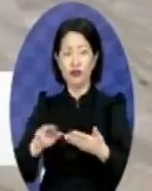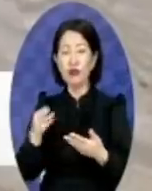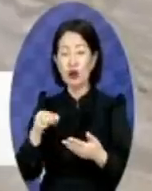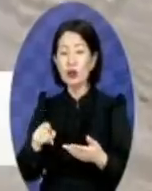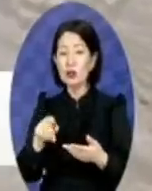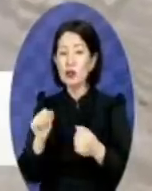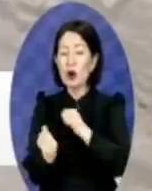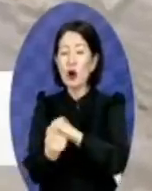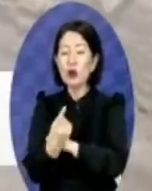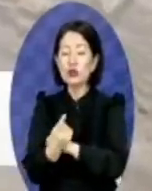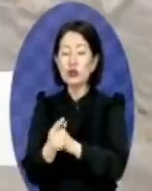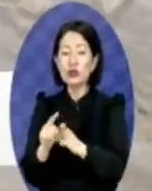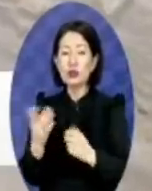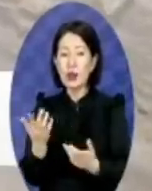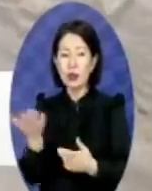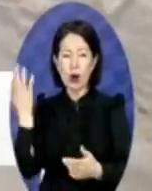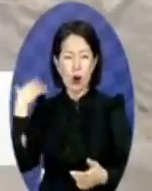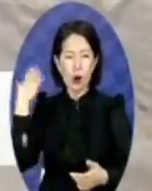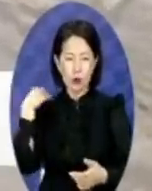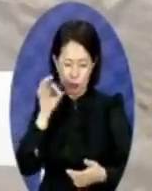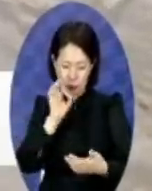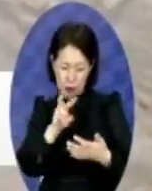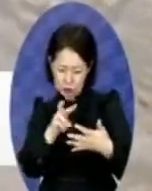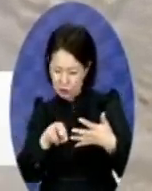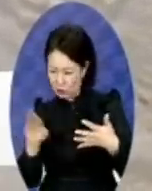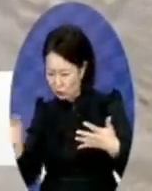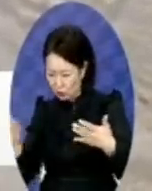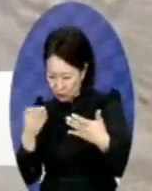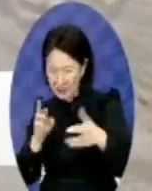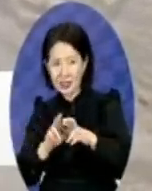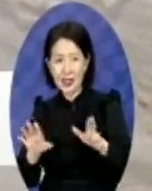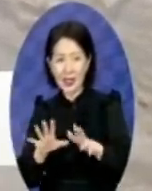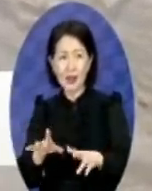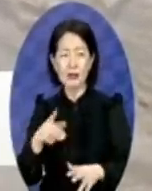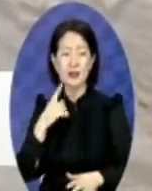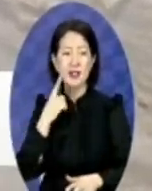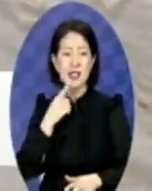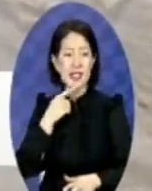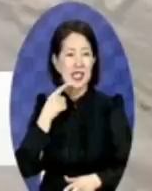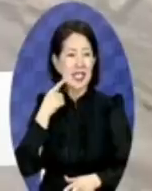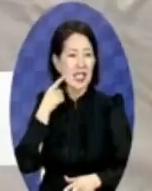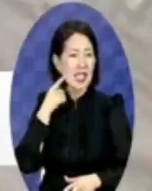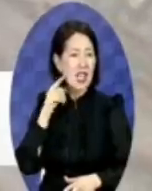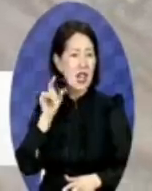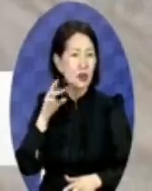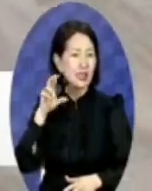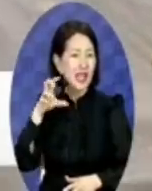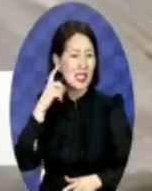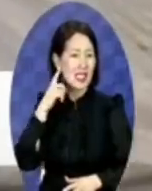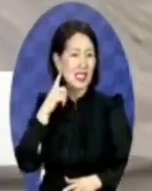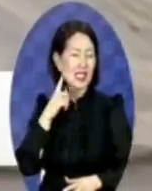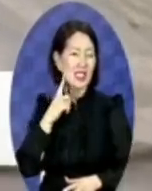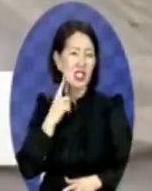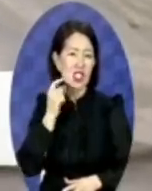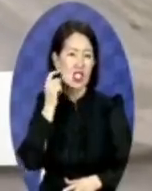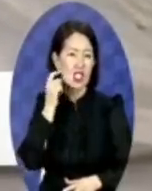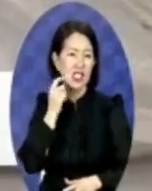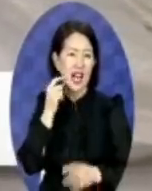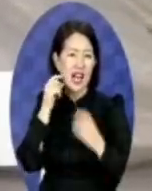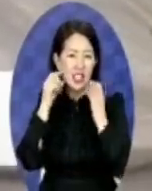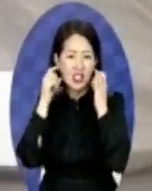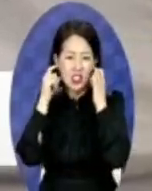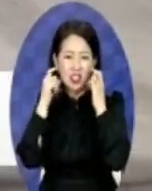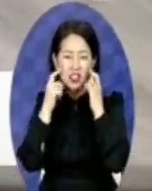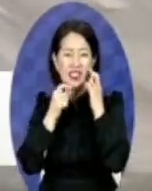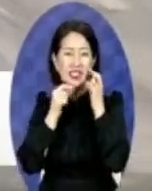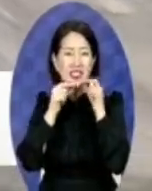маань нэг онцлог гэх юм бол урд өмнө олцсноос юу гэр ялгаатай байсан гэвэл ерөөсөө энэ эрүүний яс гэж ярьж байгаа. Мандибул гэж хэлдэг. Энэ